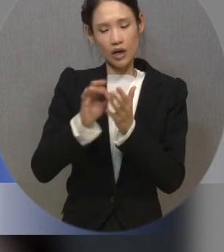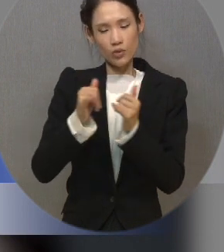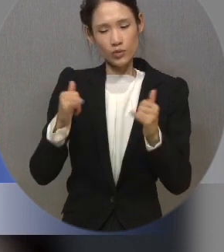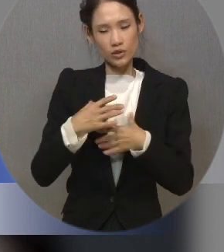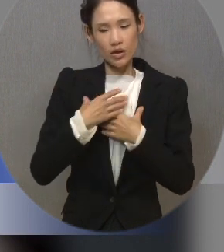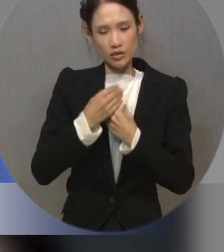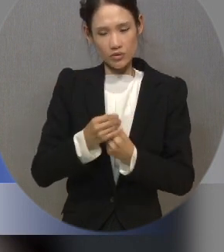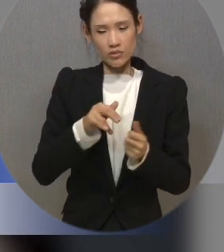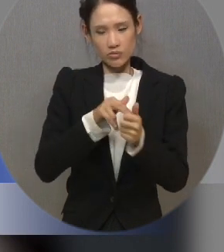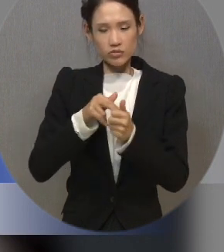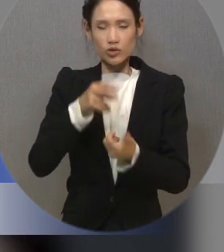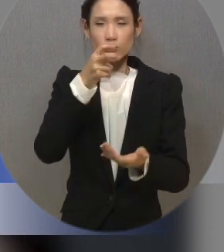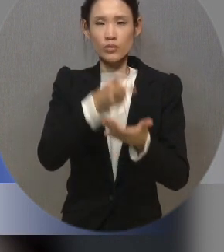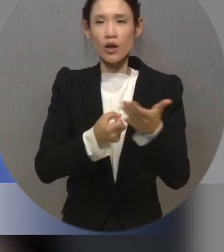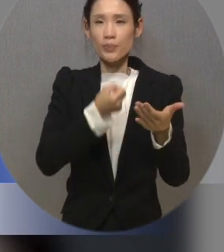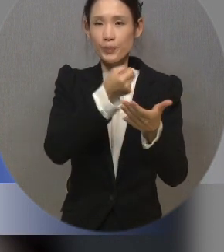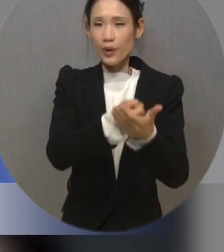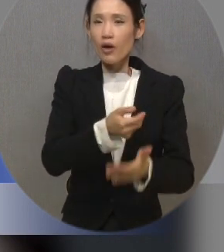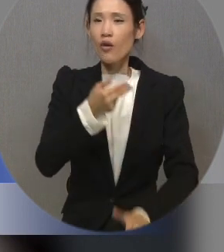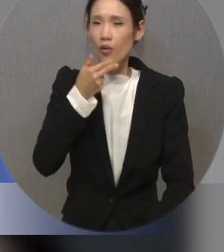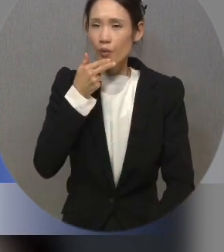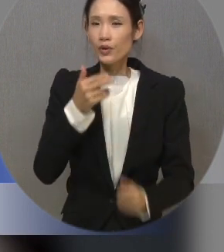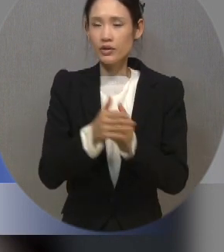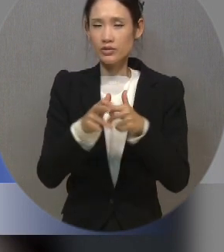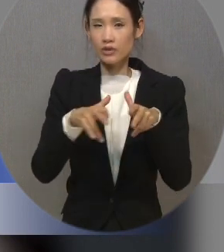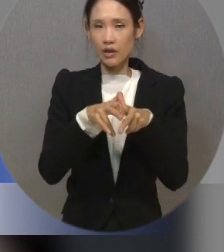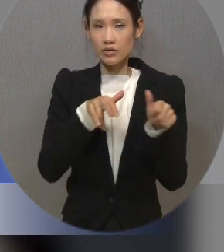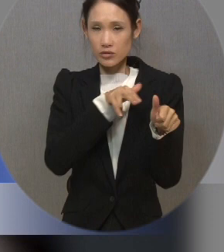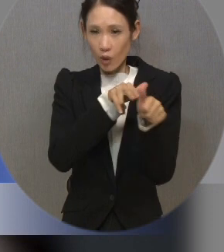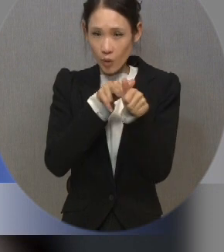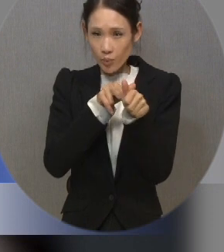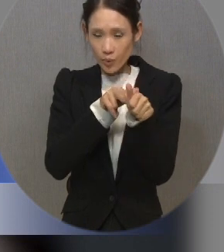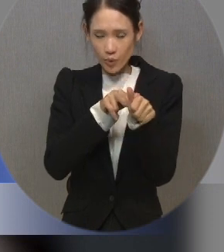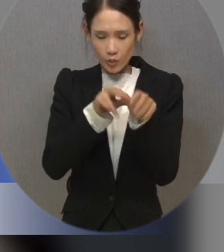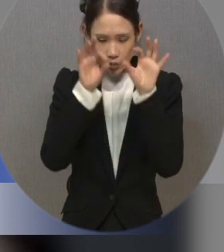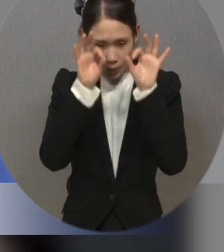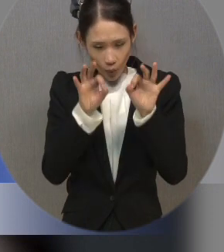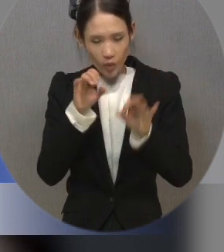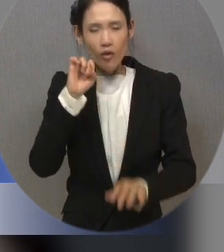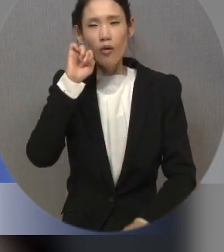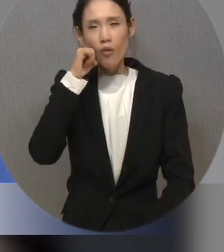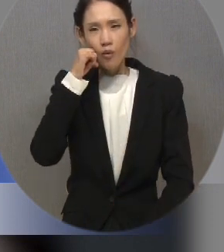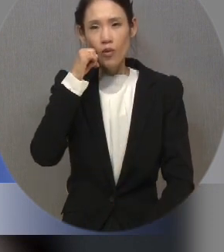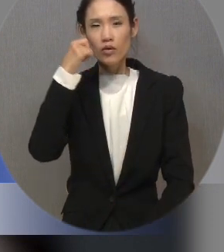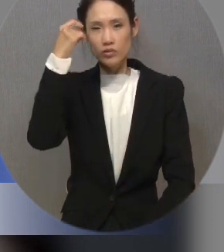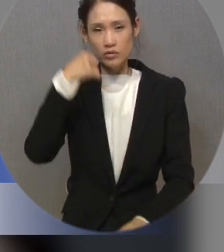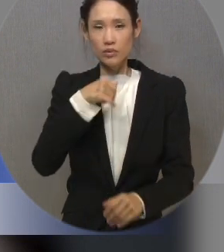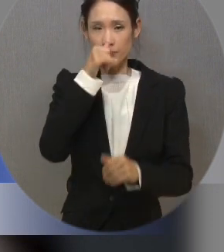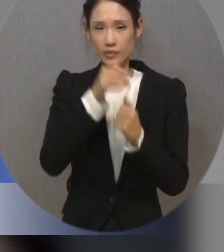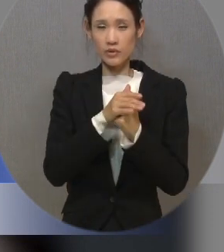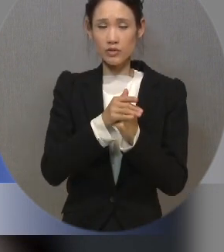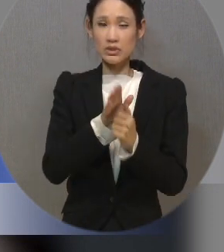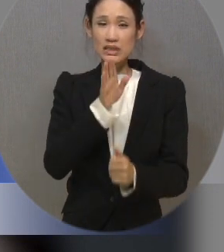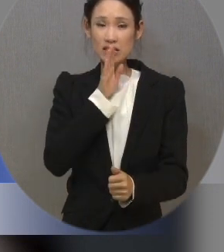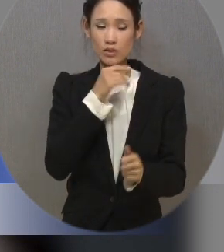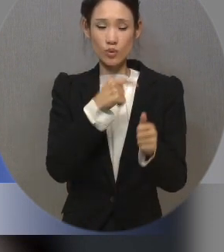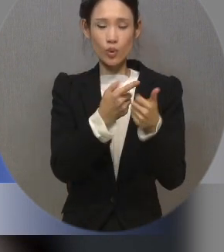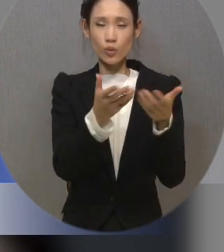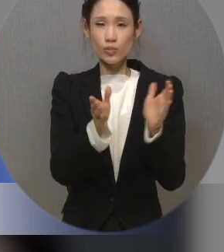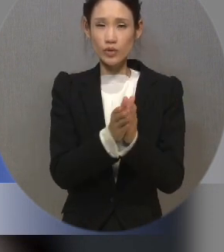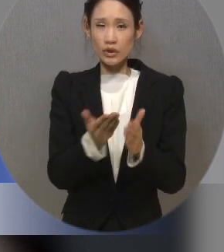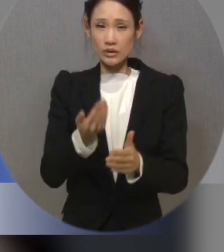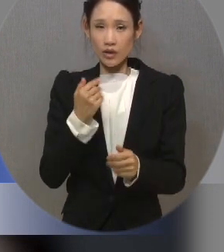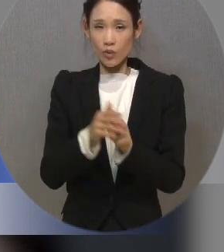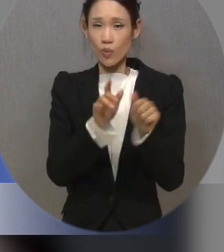의무가 규정돼 있지 않아 장애인의 정보 접근이 어려운 상황인데요 실제로 교육부가 지난 5월